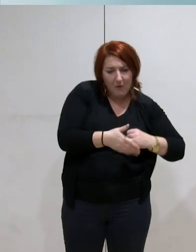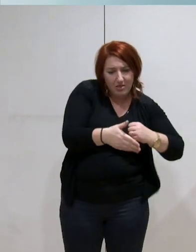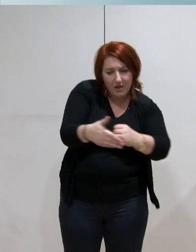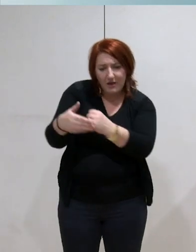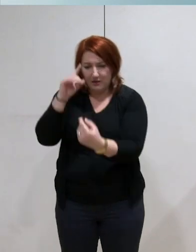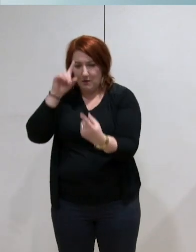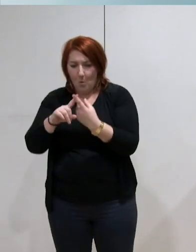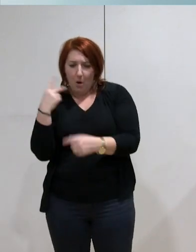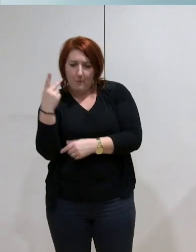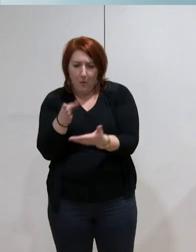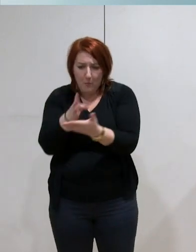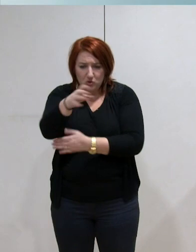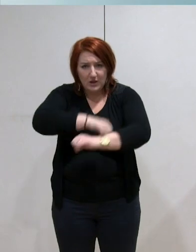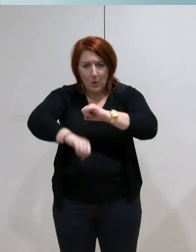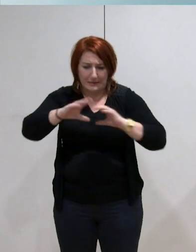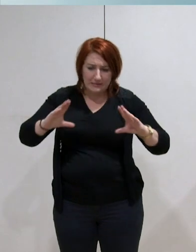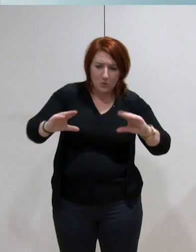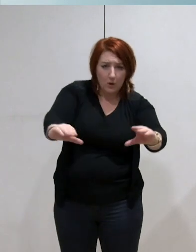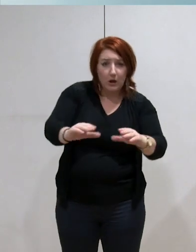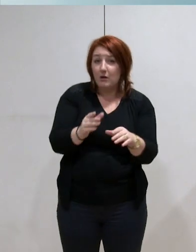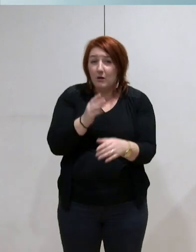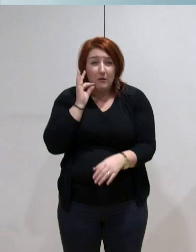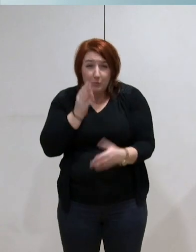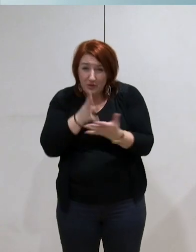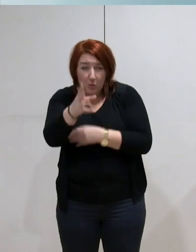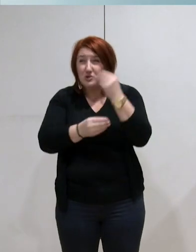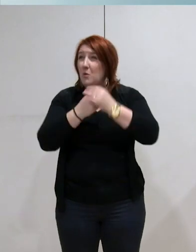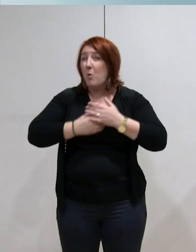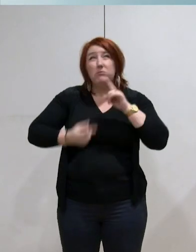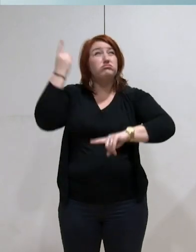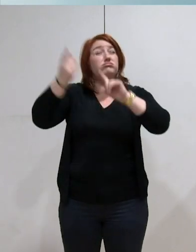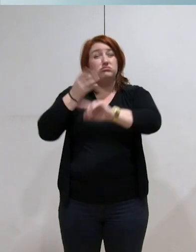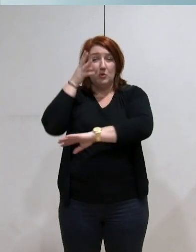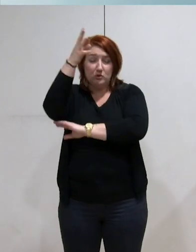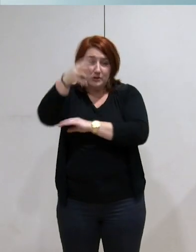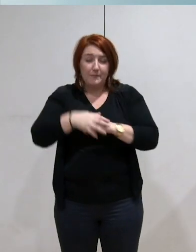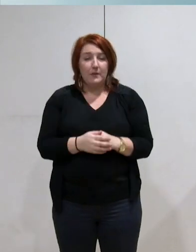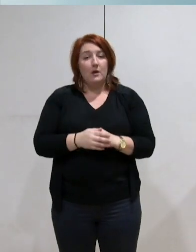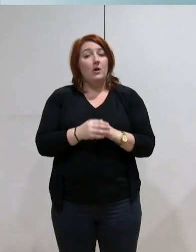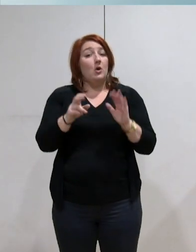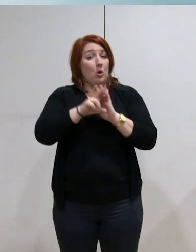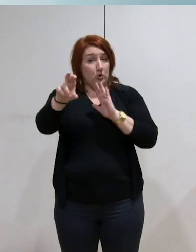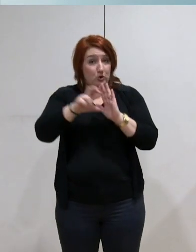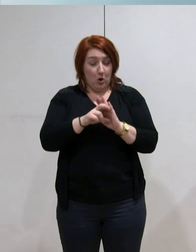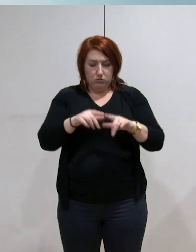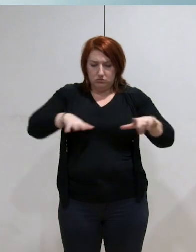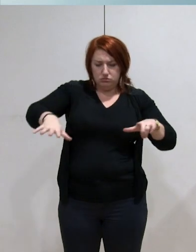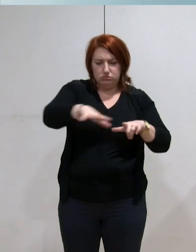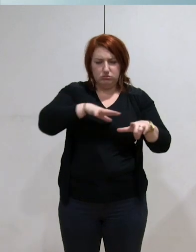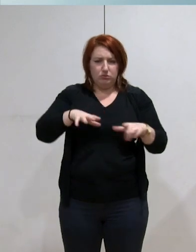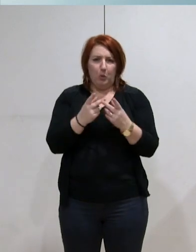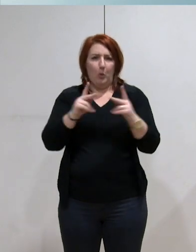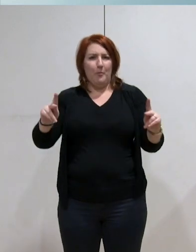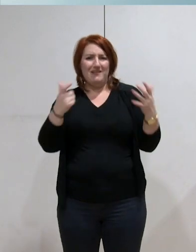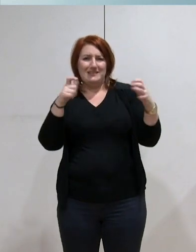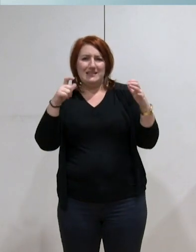que soit leur envirgure un budget aussi pour Grenoble cœur de métropole cœur de d'ire urbaine une air urbaine de quasiment 700000 habitants